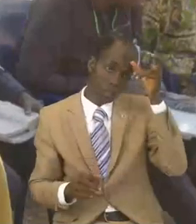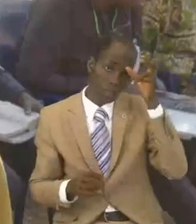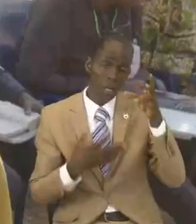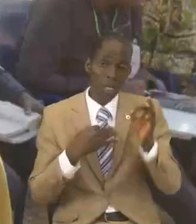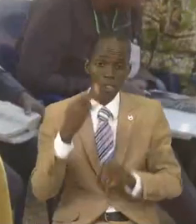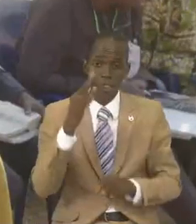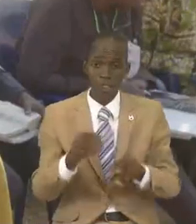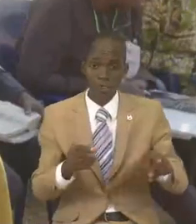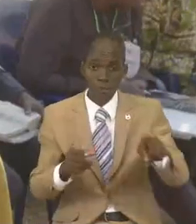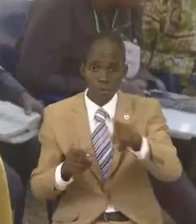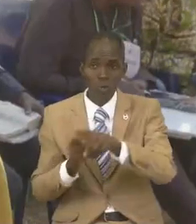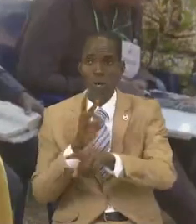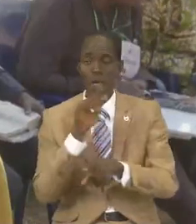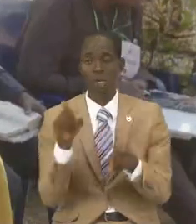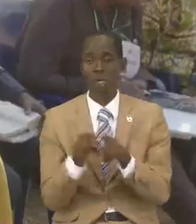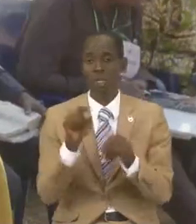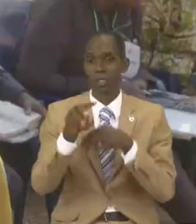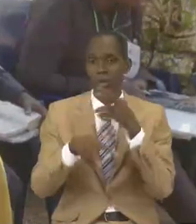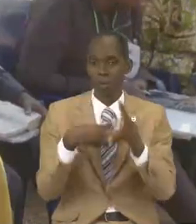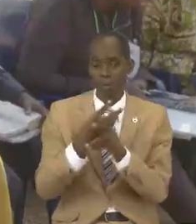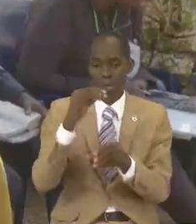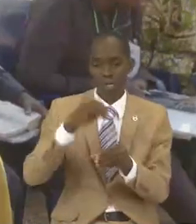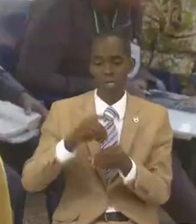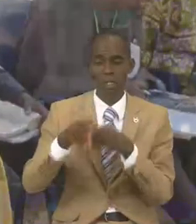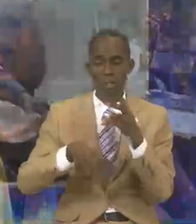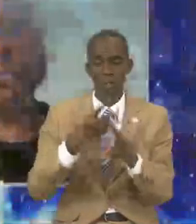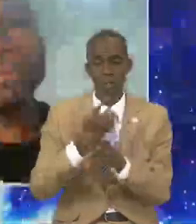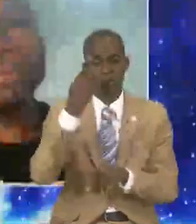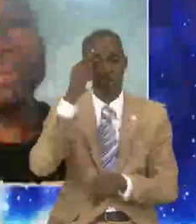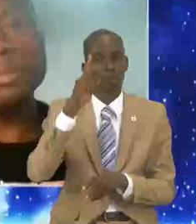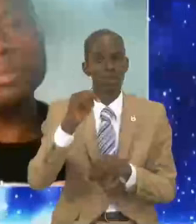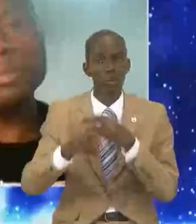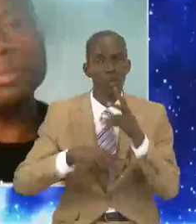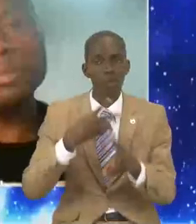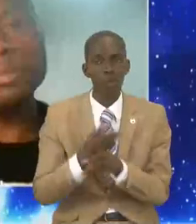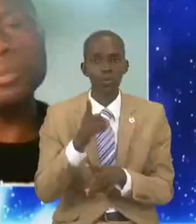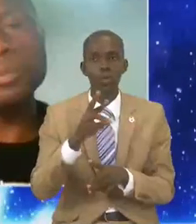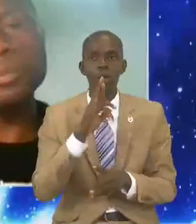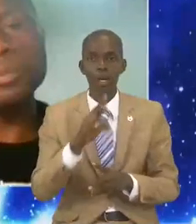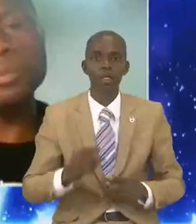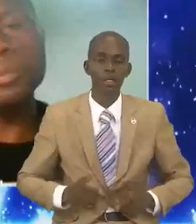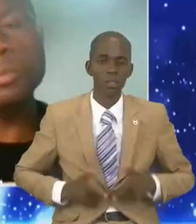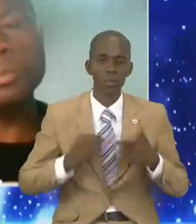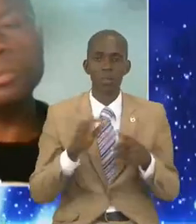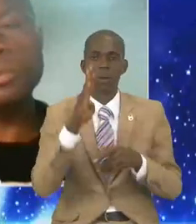Et si tu es comme le monde, pour le monde, et tu vis,